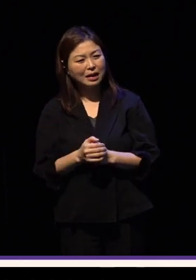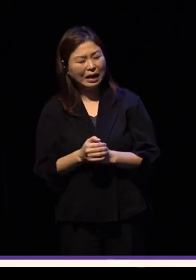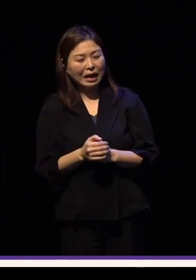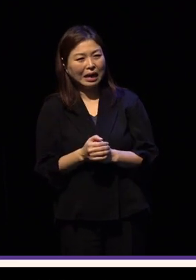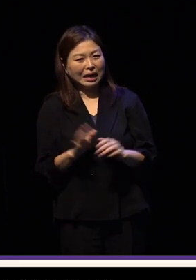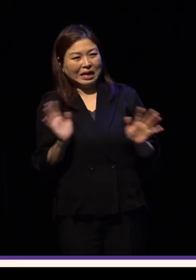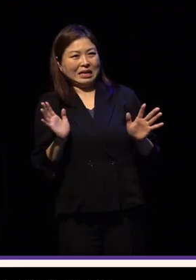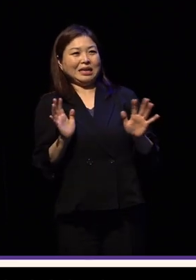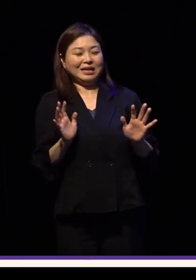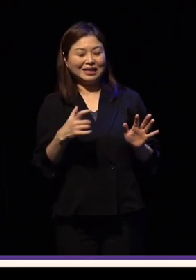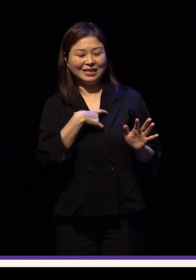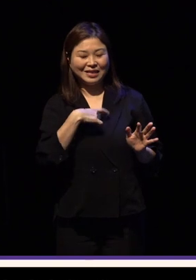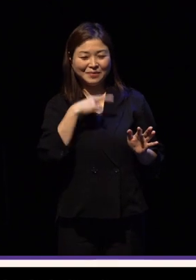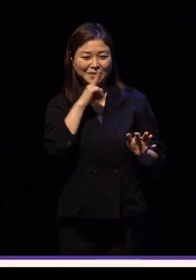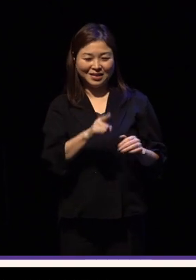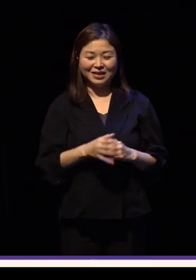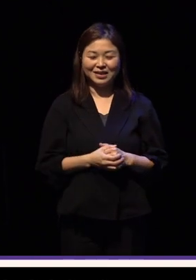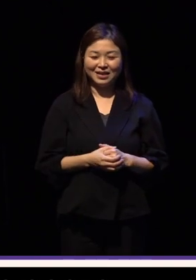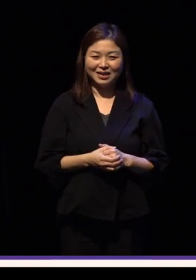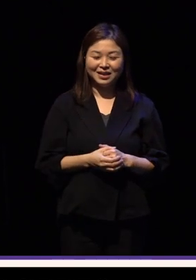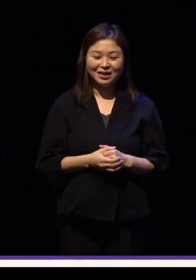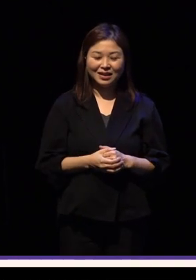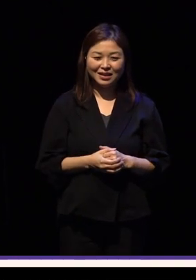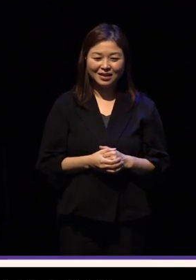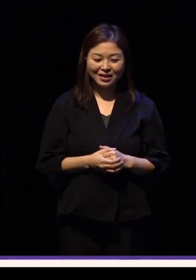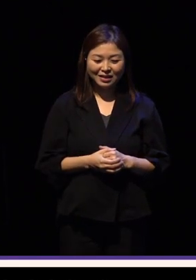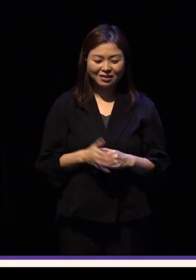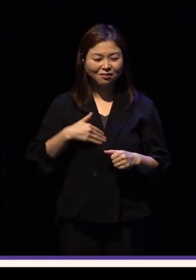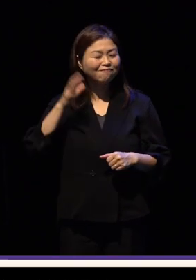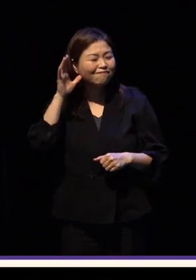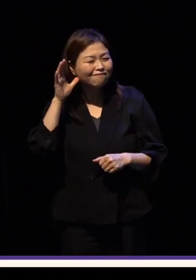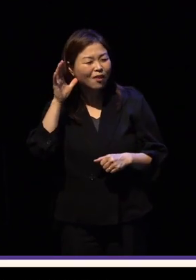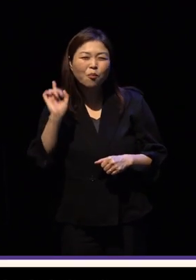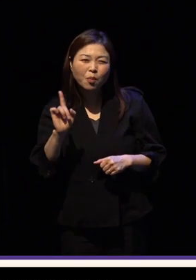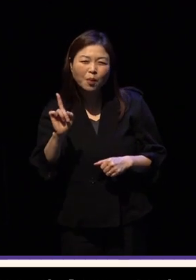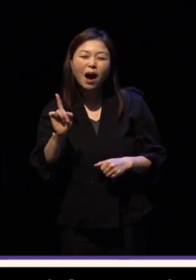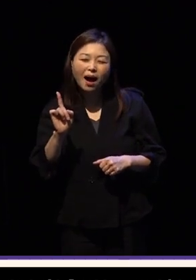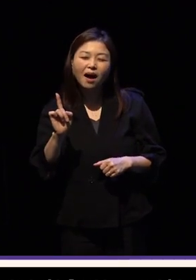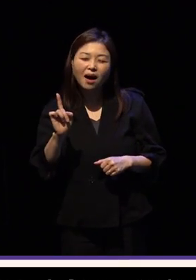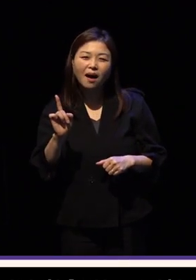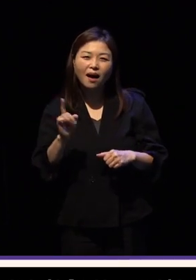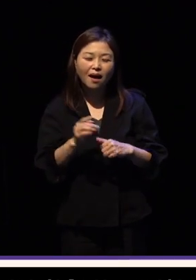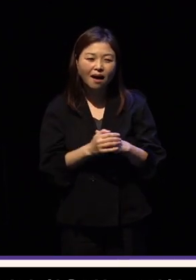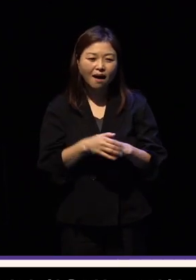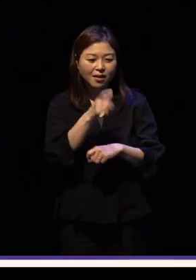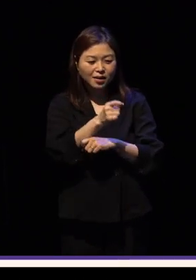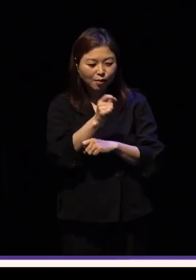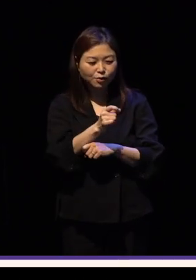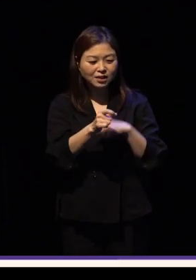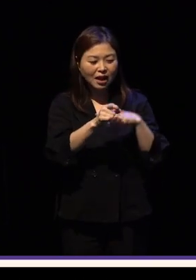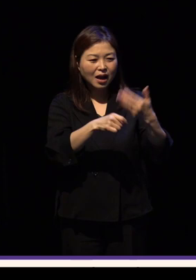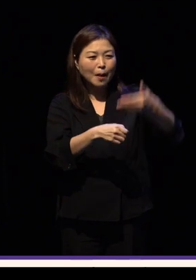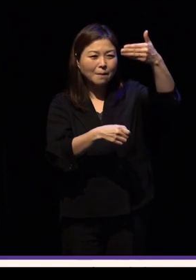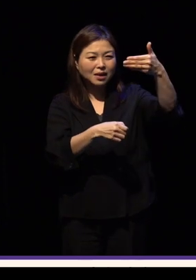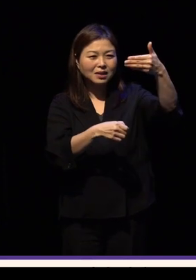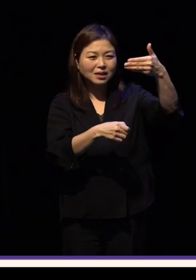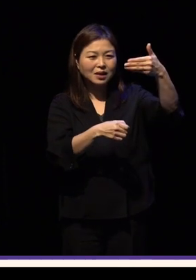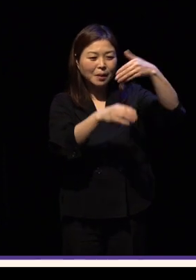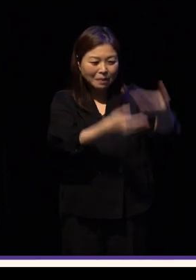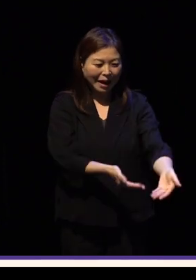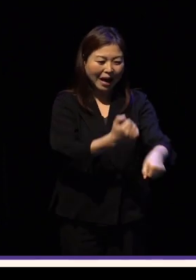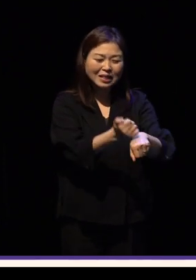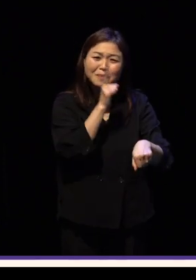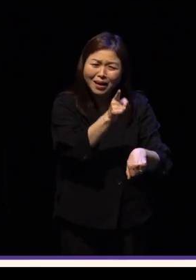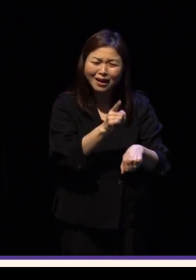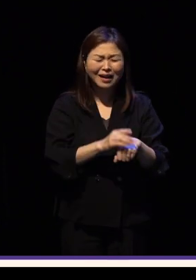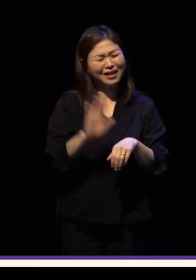해요 처음에. 그래서 나중에 얘기를 들어봤더니 그 사무실에 칸막이를 걷는 걸로 생각을 했던 것 같아요. 그게